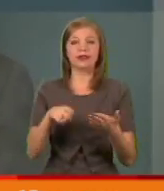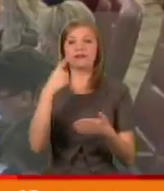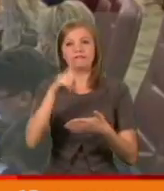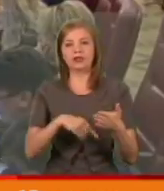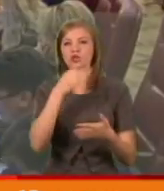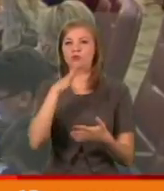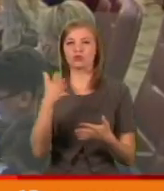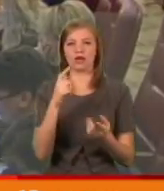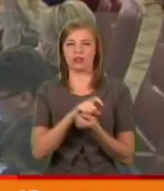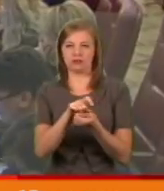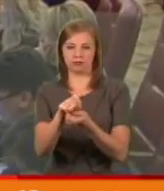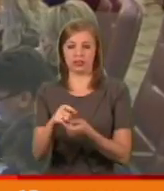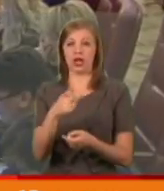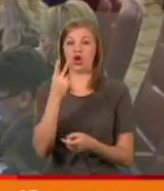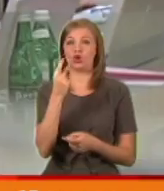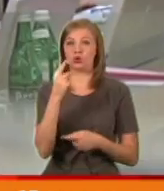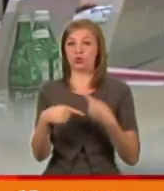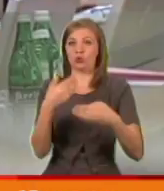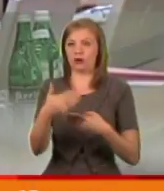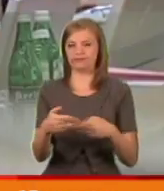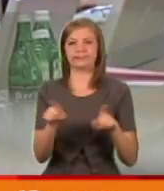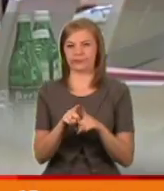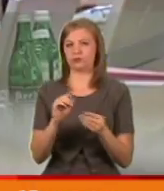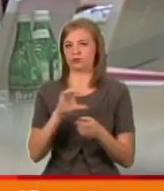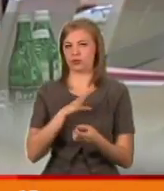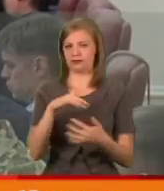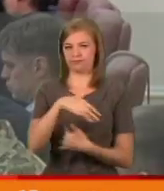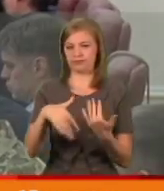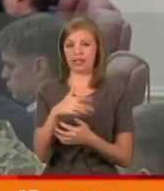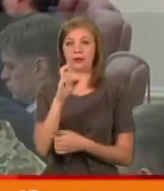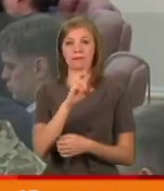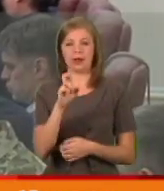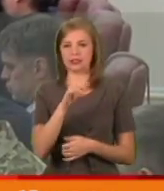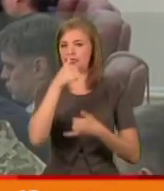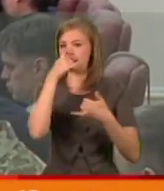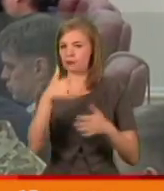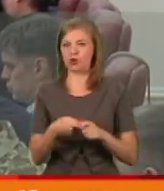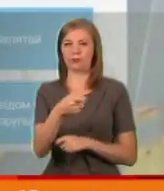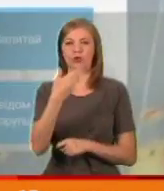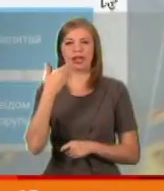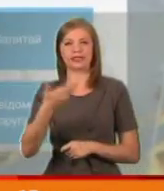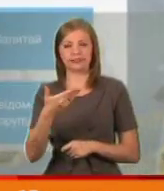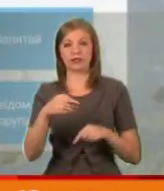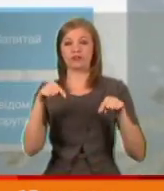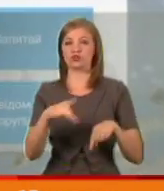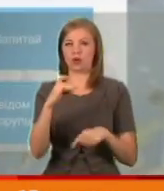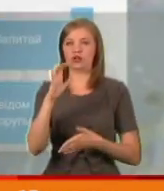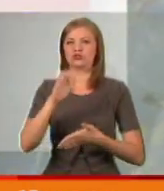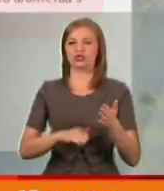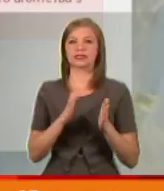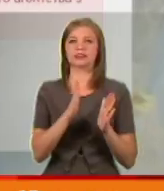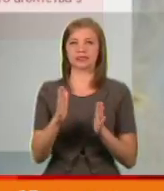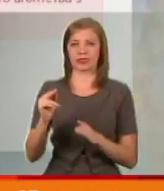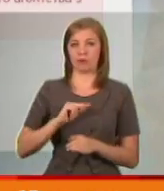та домислам. Утім, і друга хвиля декларування не минулася без скандалів. У березні чиновники не могли подати звітів, цього разу через